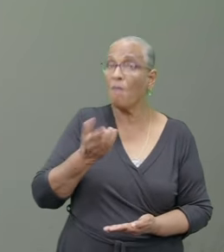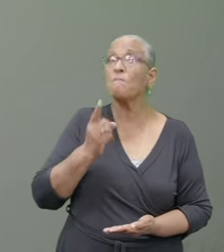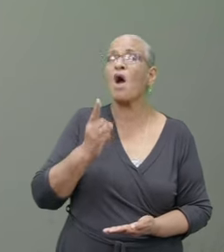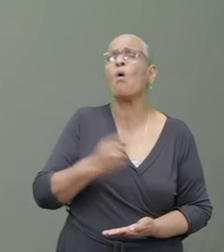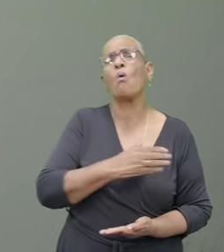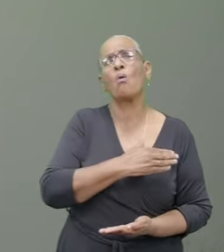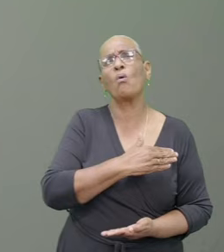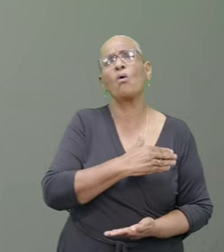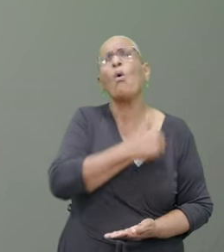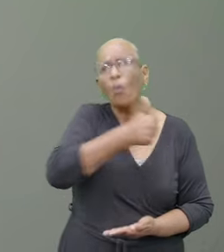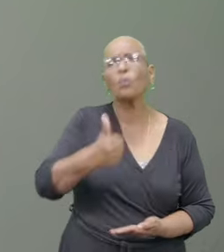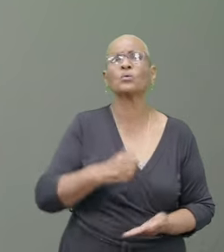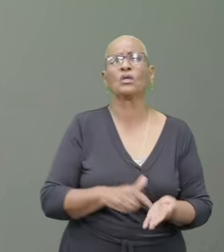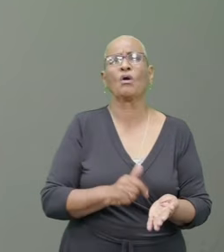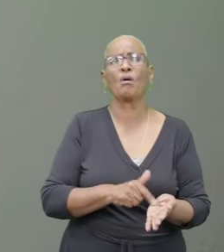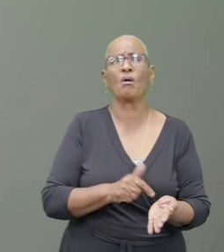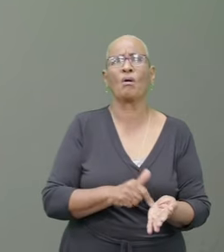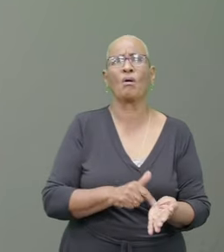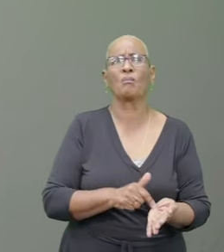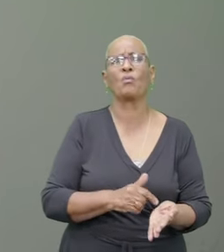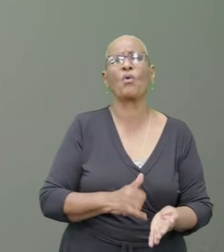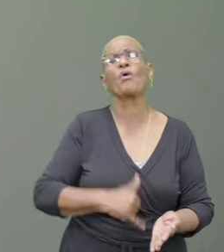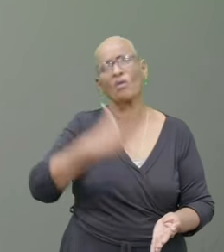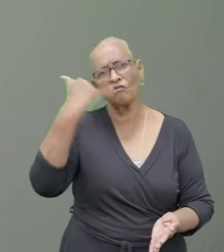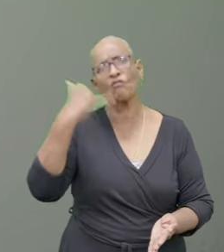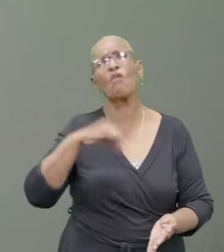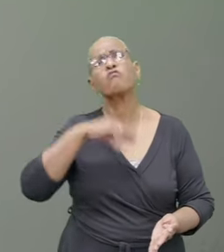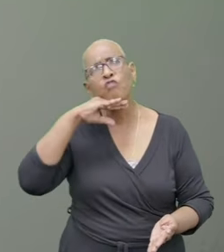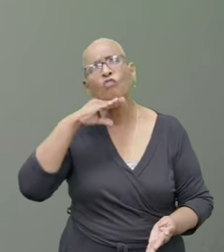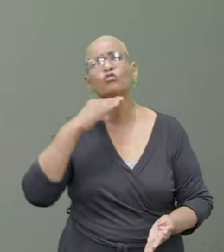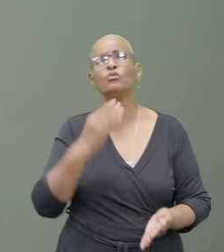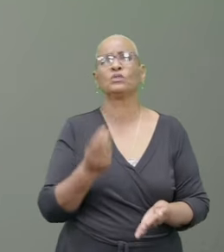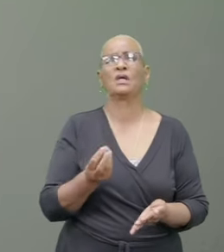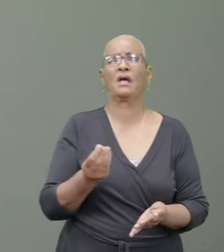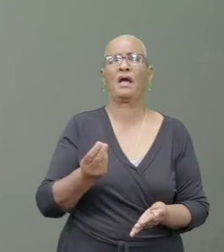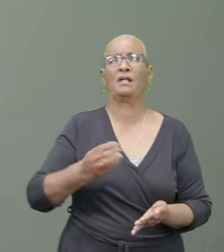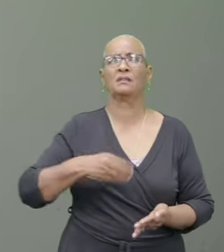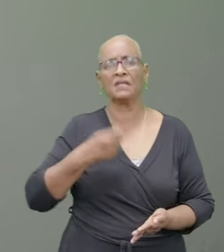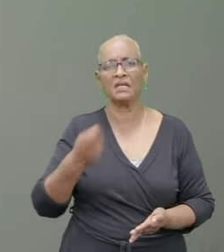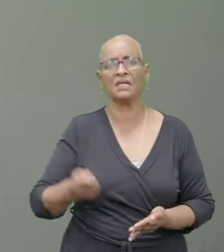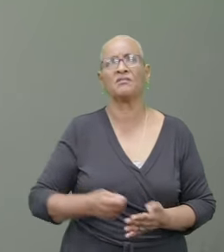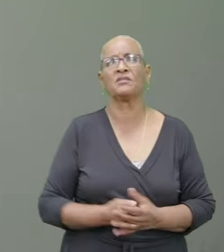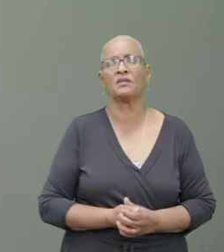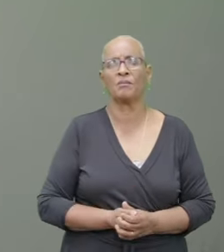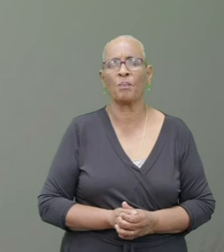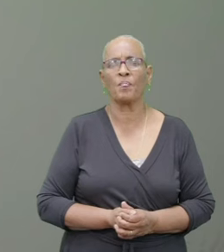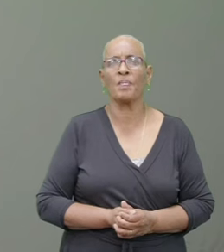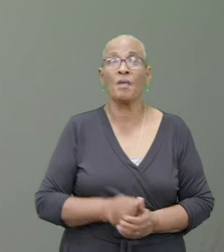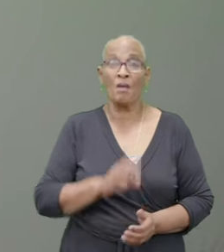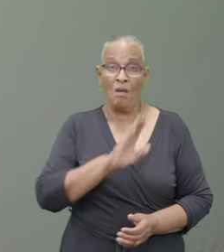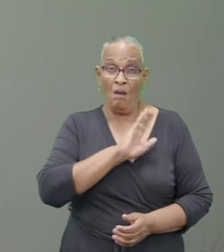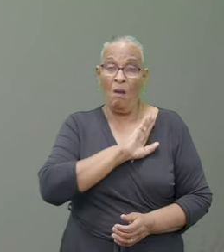heb het voorbeeld constant aangehaald, ook vandaag nog in een ander interview met een van de mediahuizen.